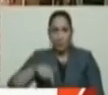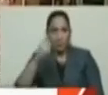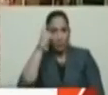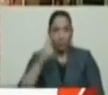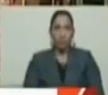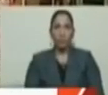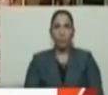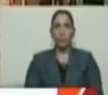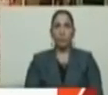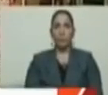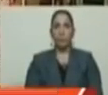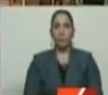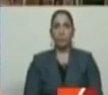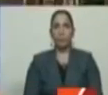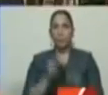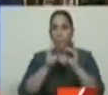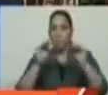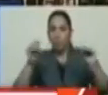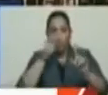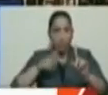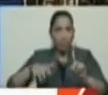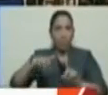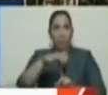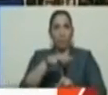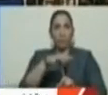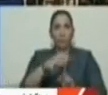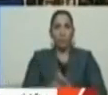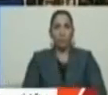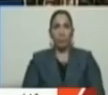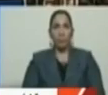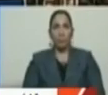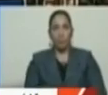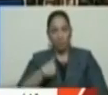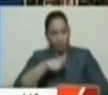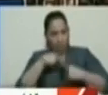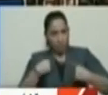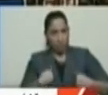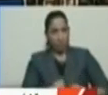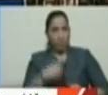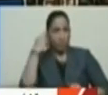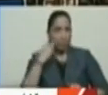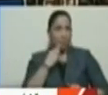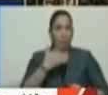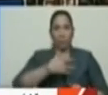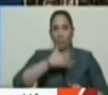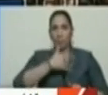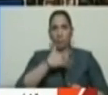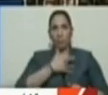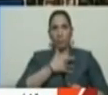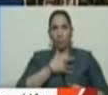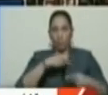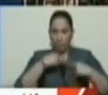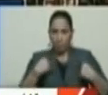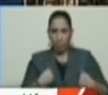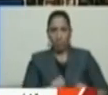وفي الحقيقة هذا هو الواقع، لأن كما نعلم حدوث حرب أهلية في منطقة أمريكا الجنوبية قد تؤثر